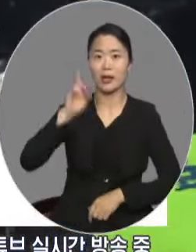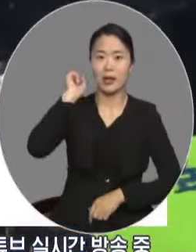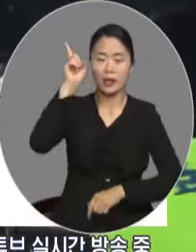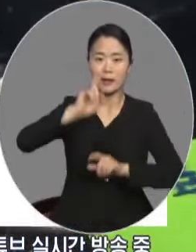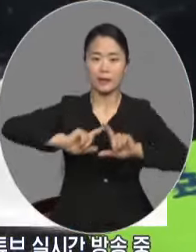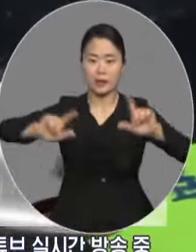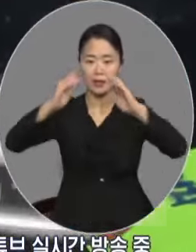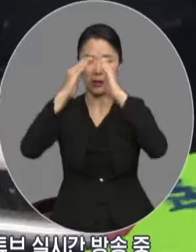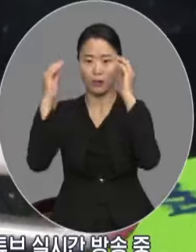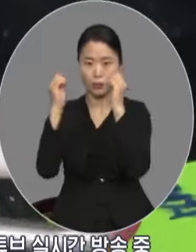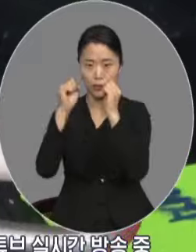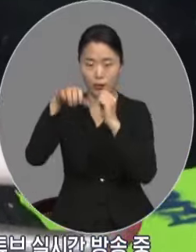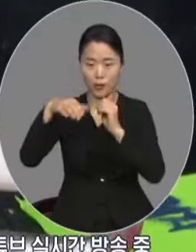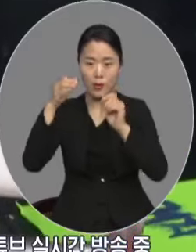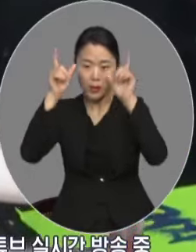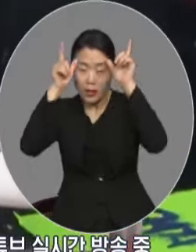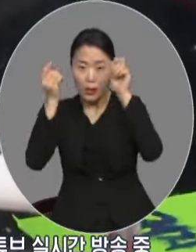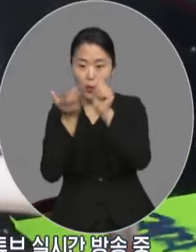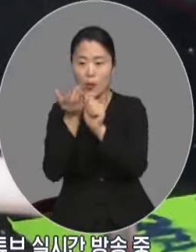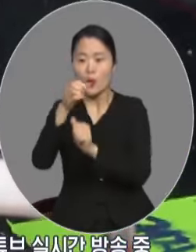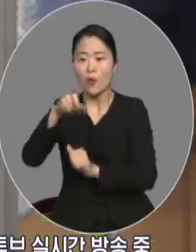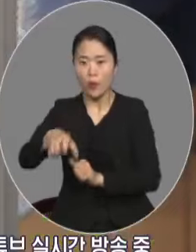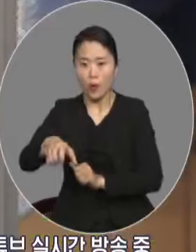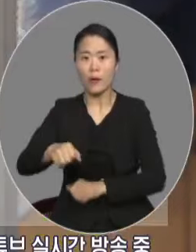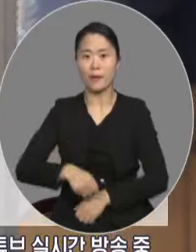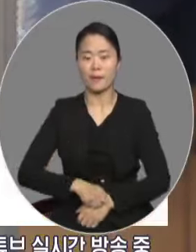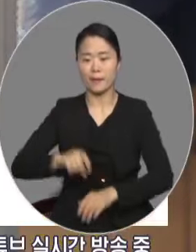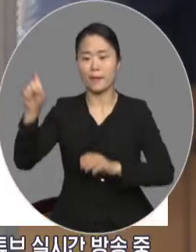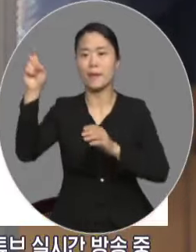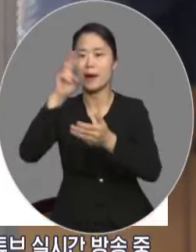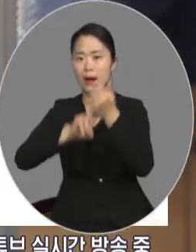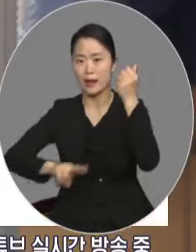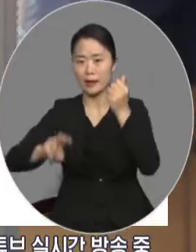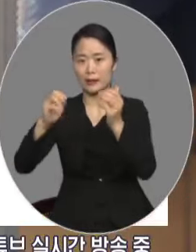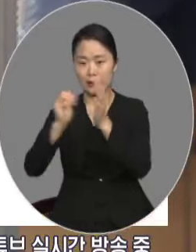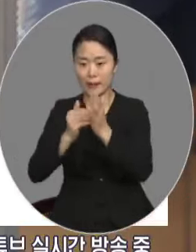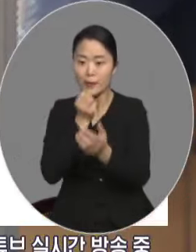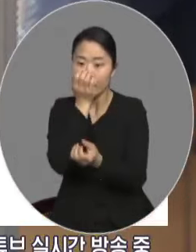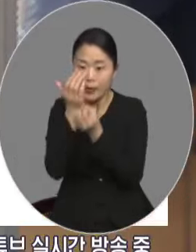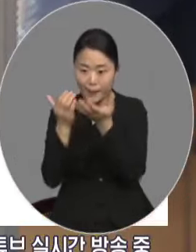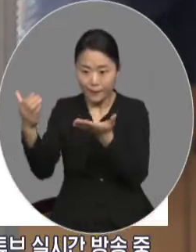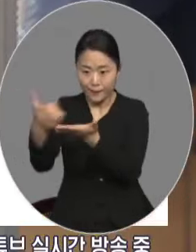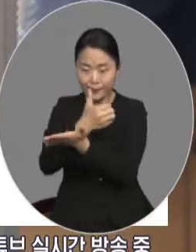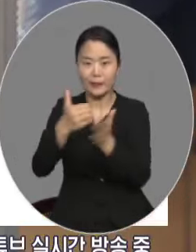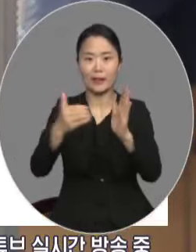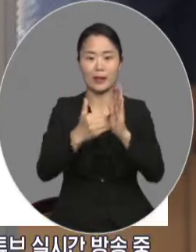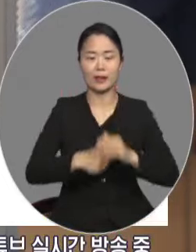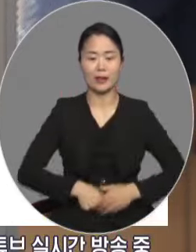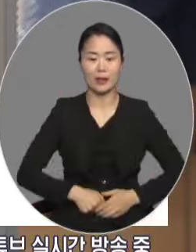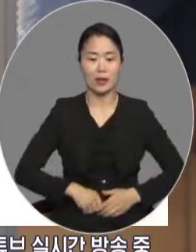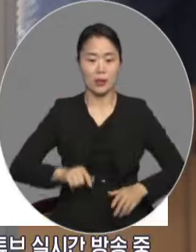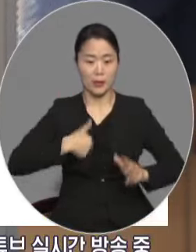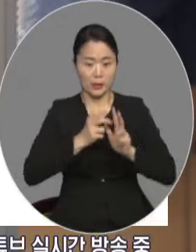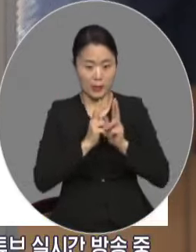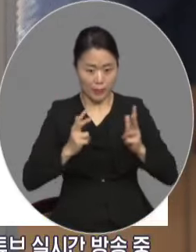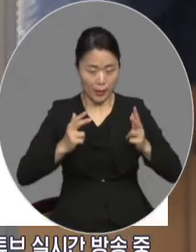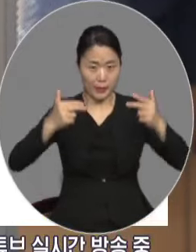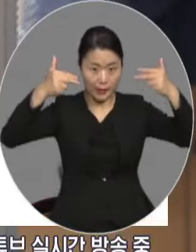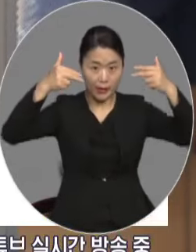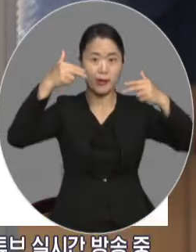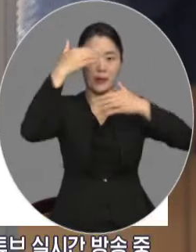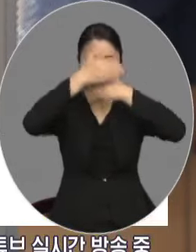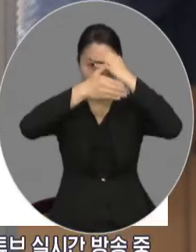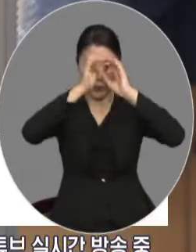드러나면서 자백을 받을 수 있었습니다. 우리가 CCTV나 자기 이동 경로부터 우리 다 파악을 해가지고